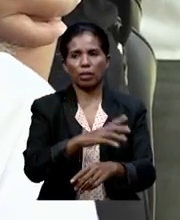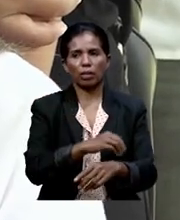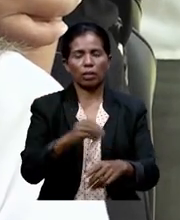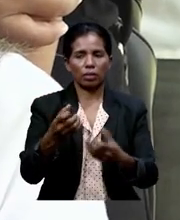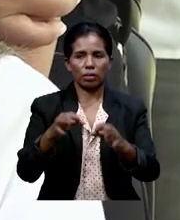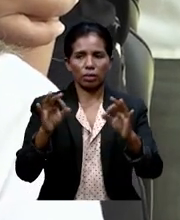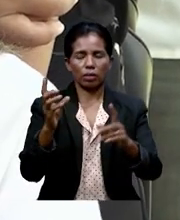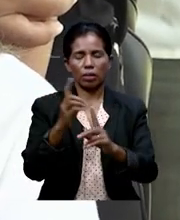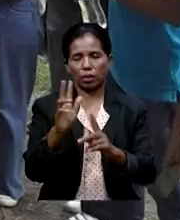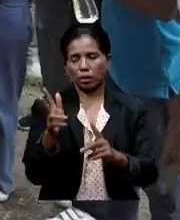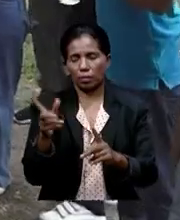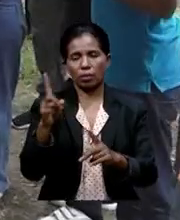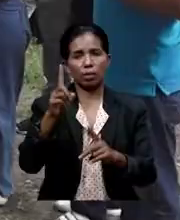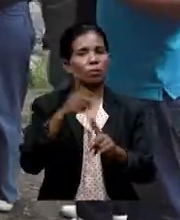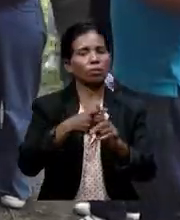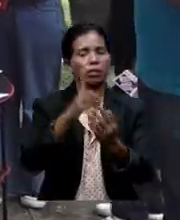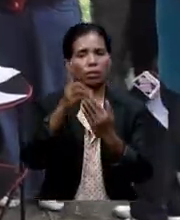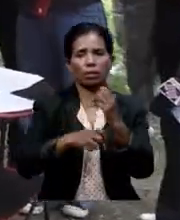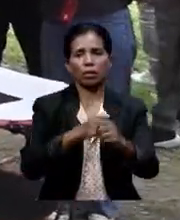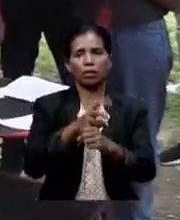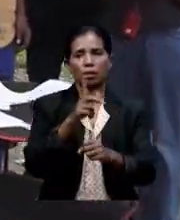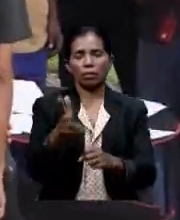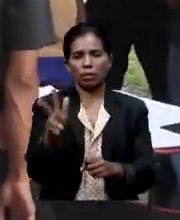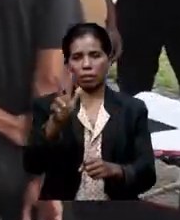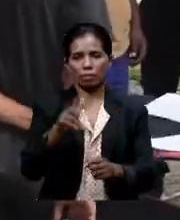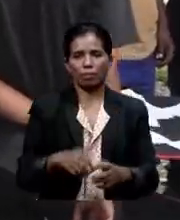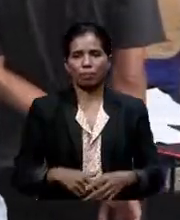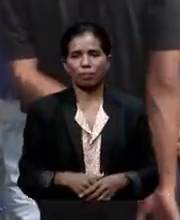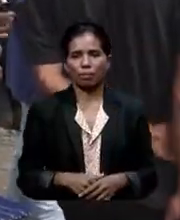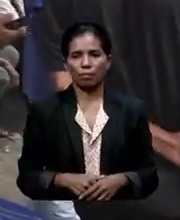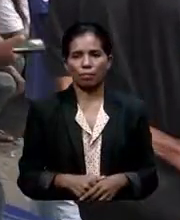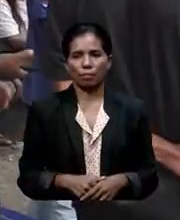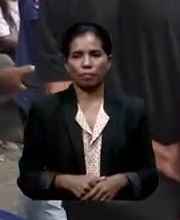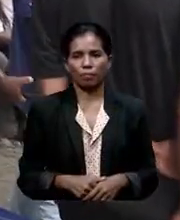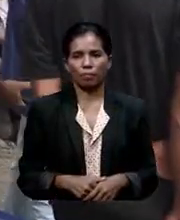resing ida fulan Desember tinang ring roron resin tolu. Romalo Neves, Tito Silva, GMN.